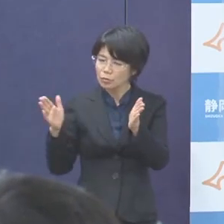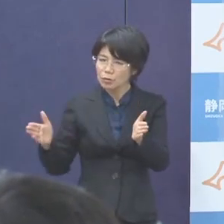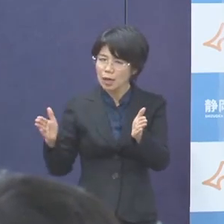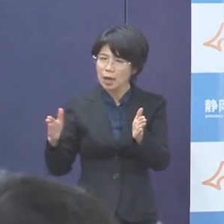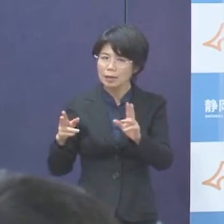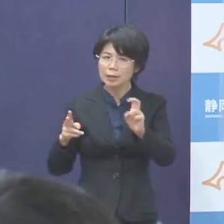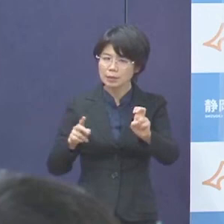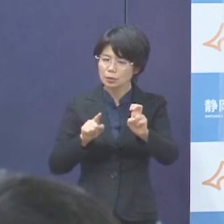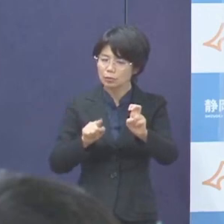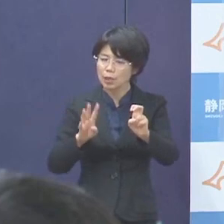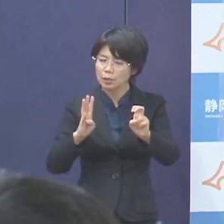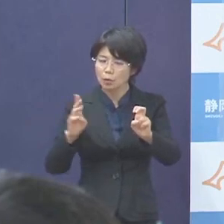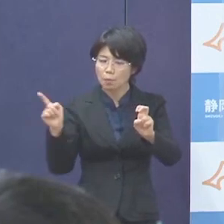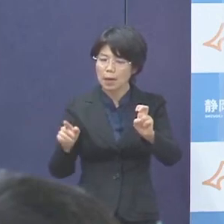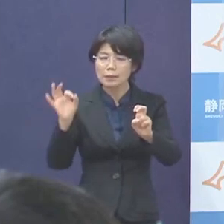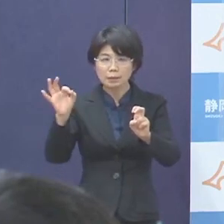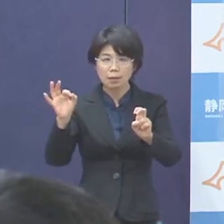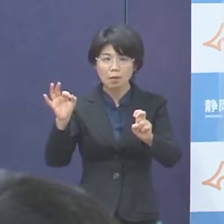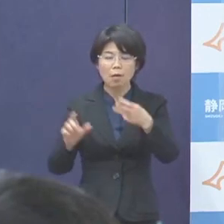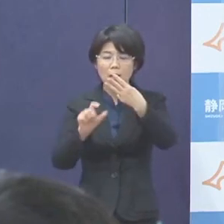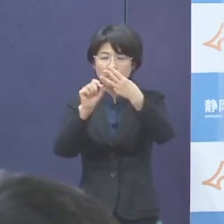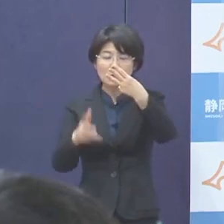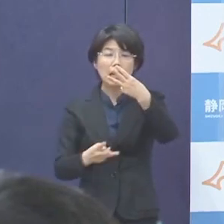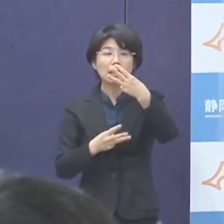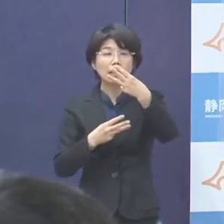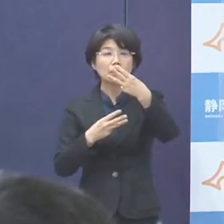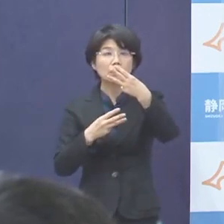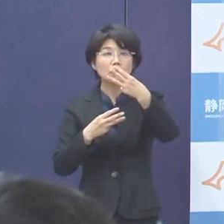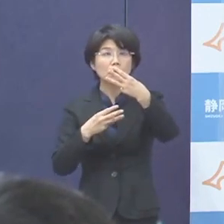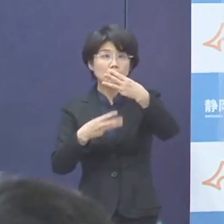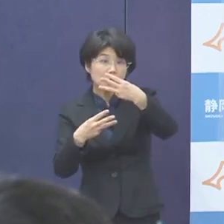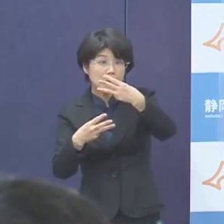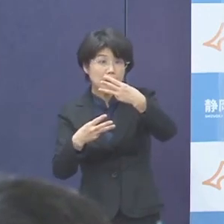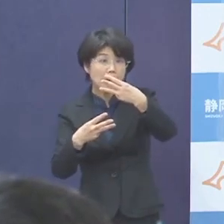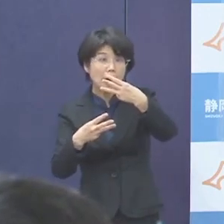20.4%、 3月3日段階では 20% を切っております。